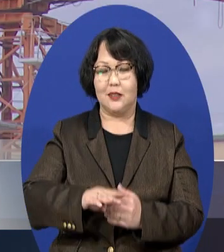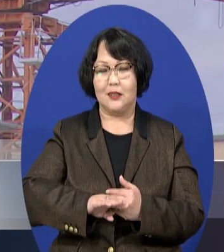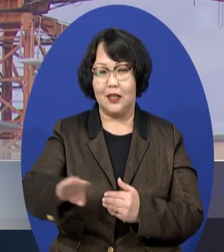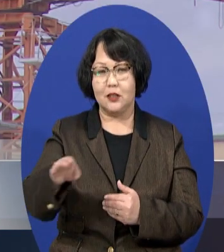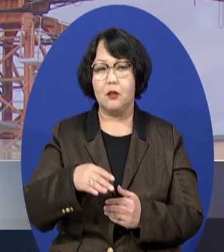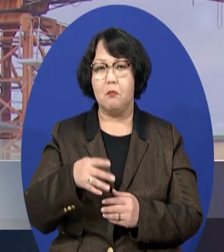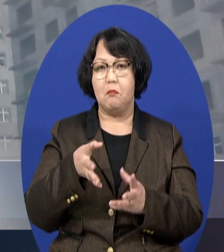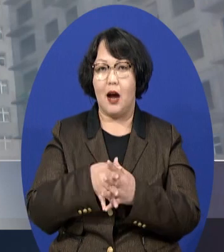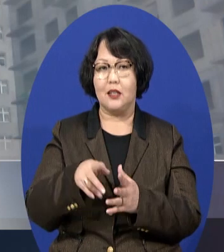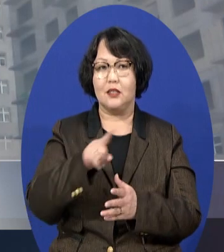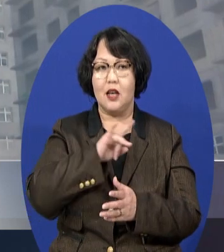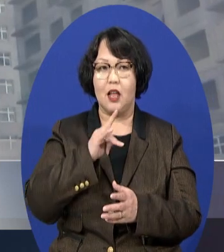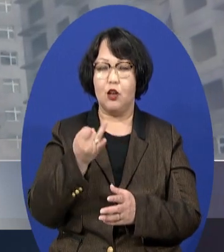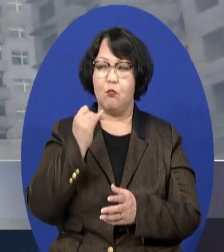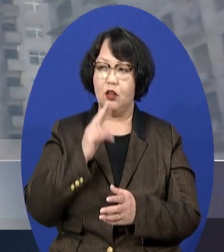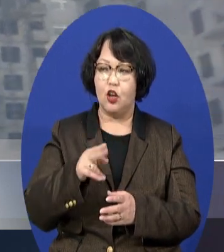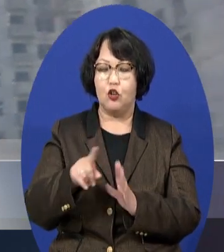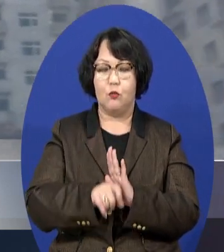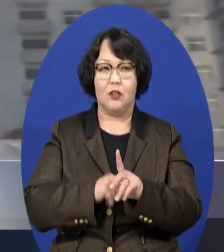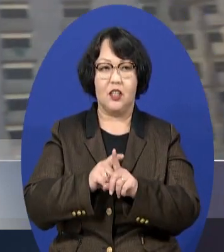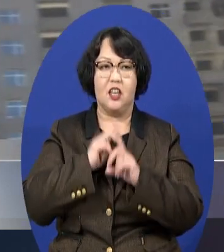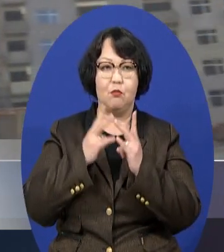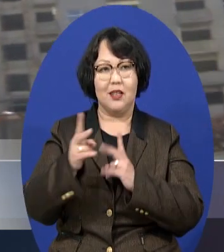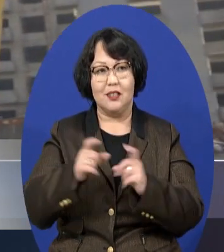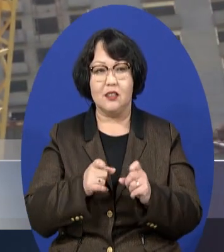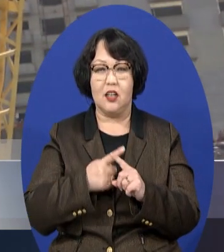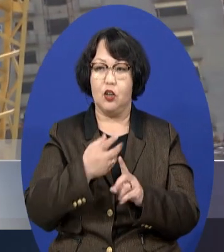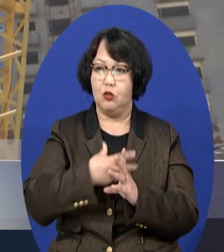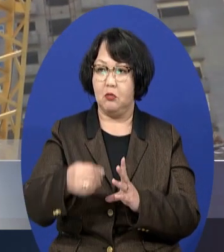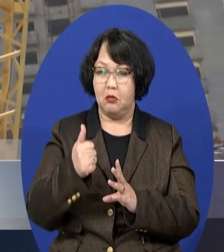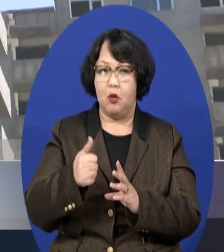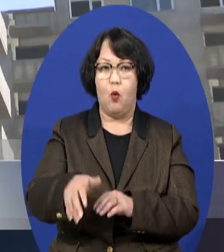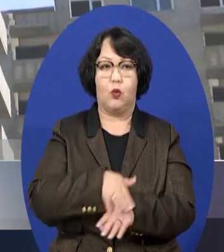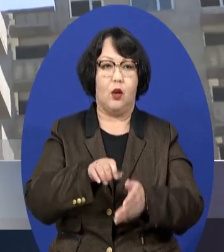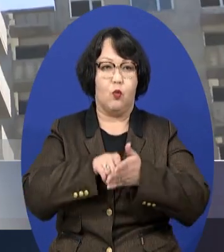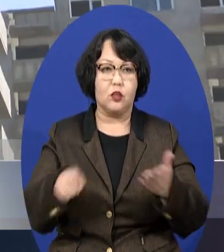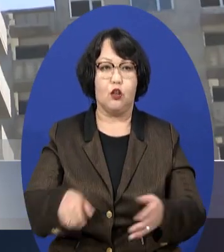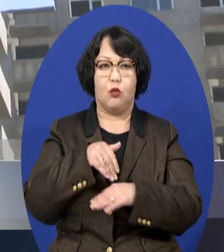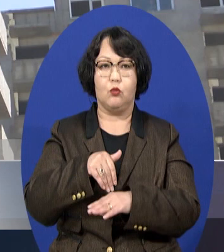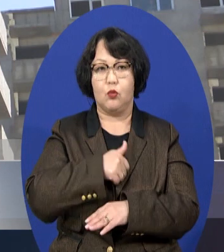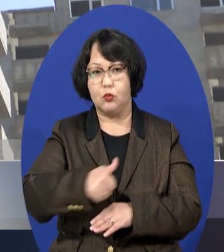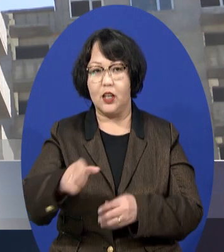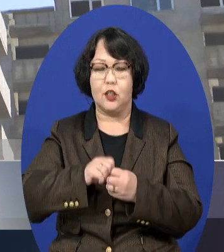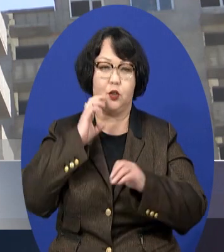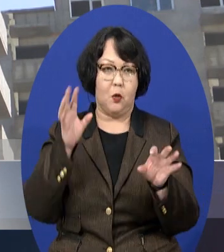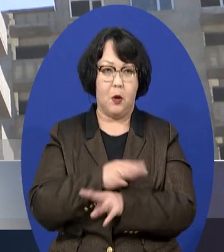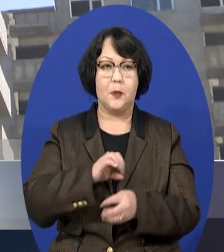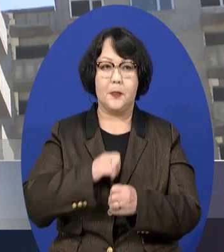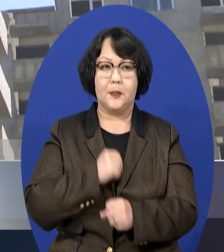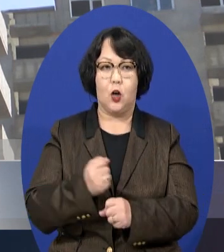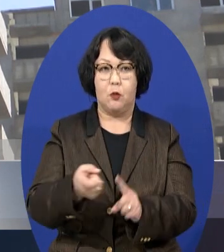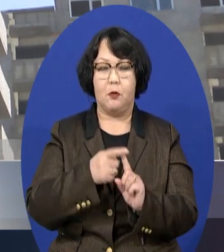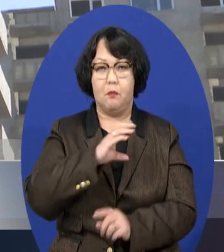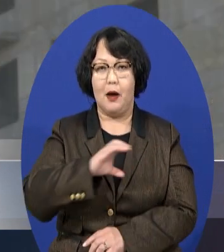сууцны ипотекийн хөтөлбөрийн нийгмийн эдийн засагт үзүүлж байгаа эрг нөлөөллийг харгалзан хөтөлбөрийг урт хугацаанд тогтвортой хэрэгжүүлэх тогтолцоог бүрдүүлэхээр